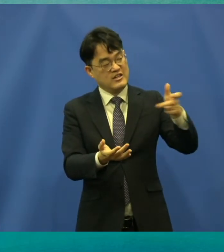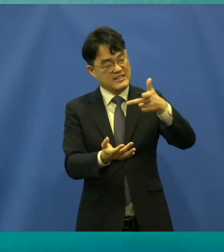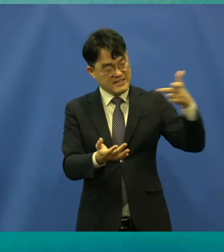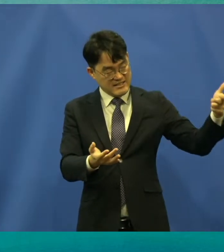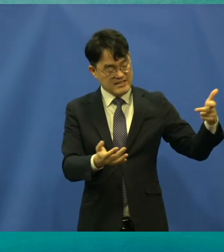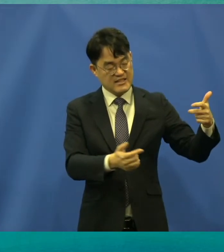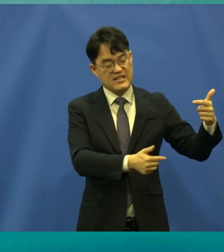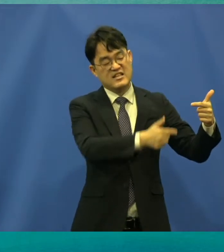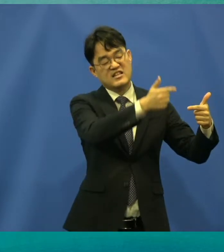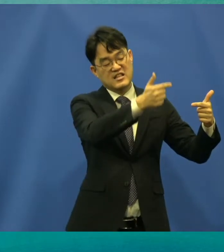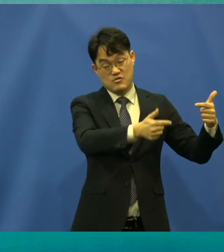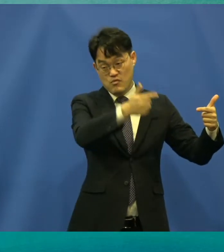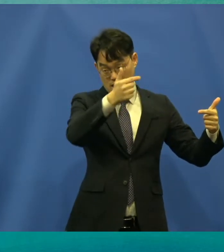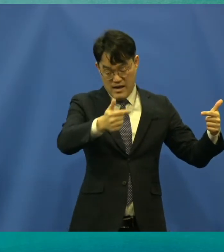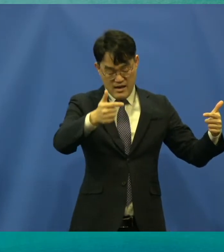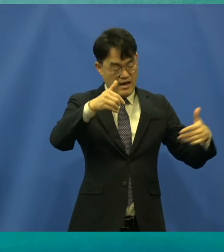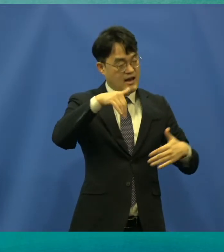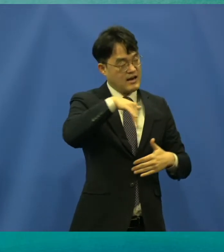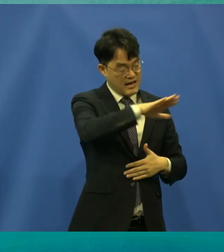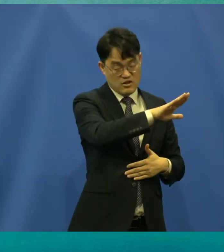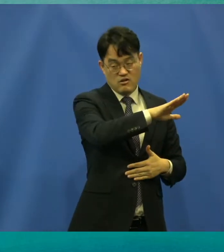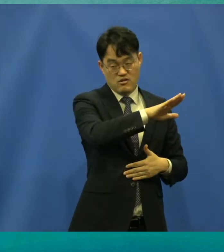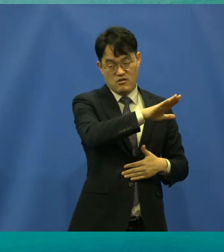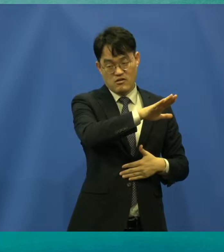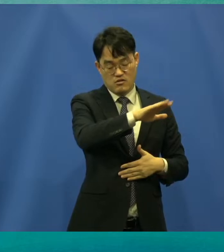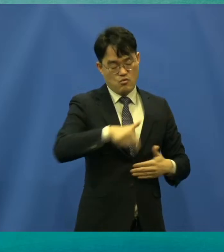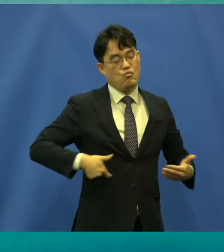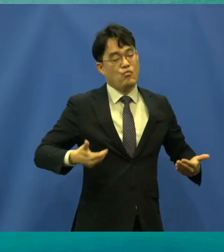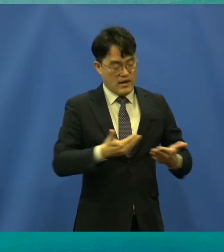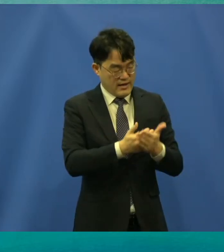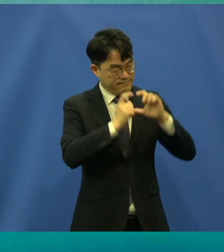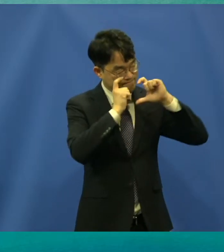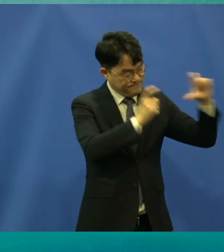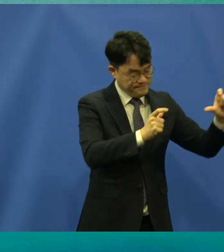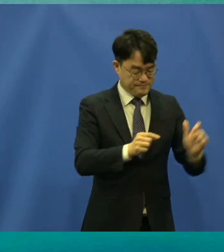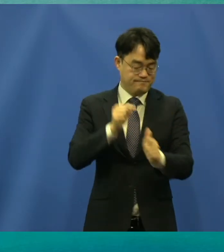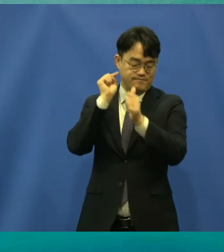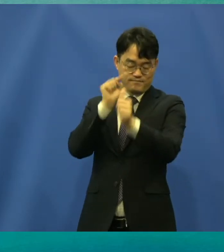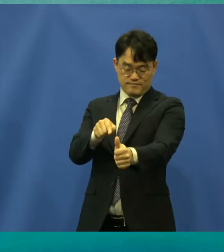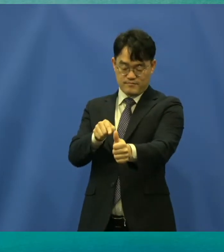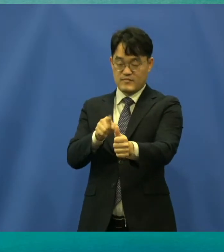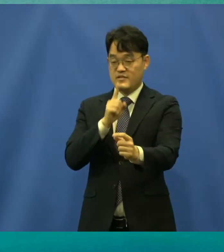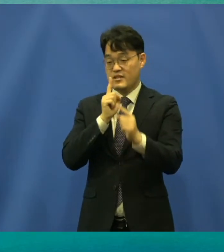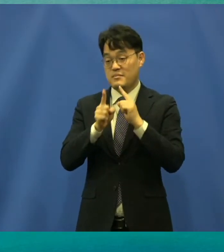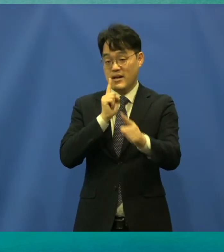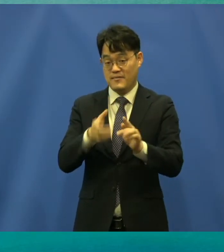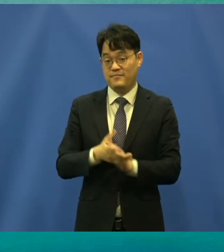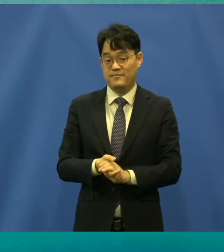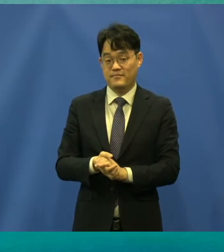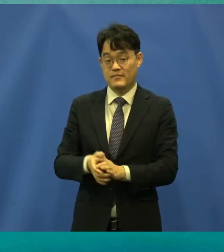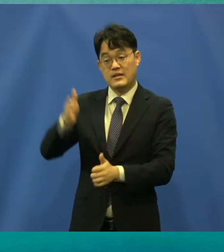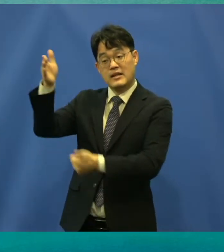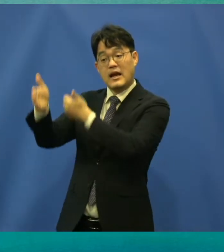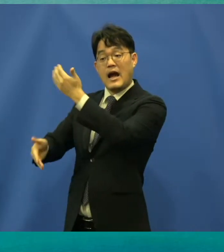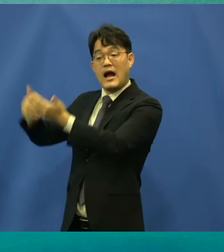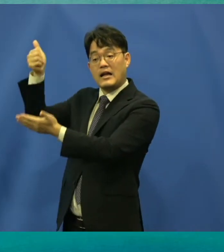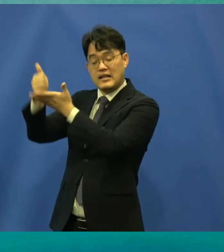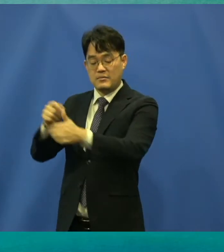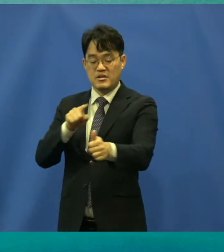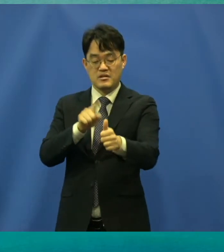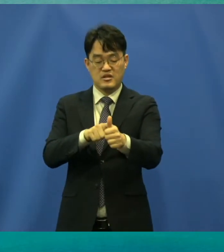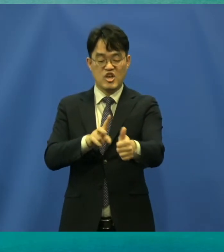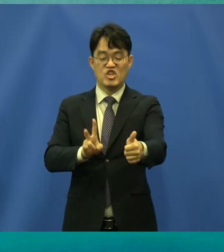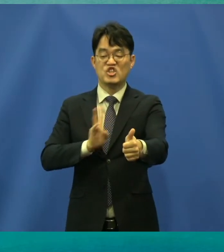하나님은 그를 선지자로서의 신분을 그대로 유지시켜 주십니다. 신분을 강등시키지 않았습니다.